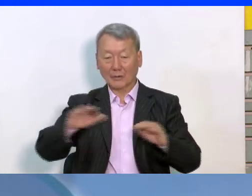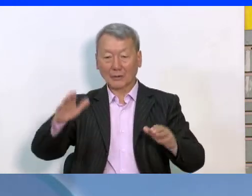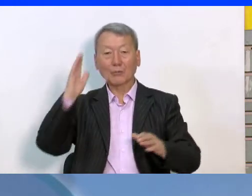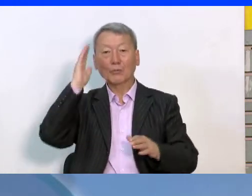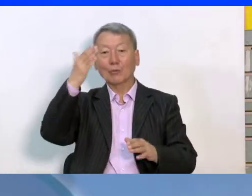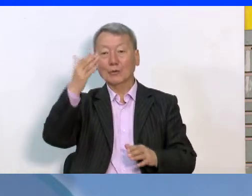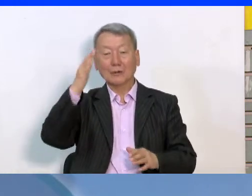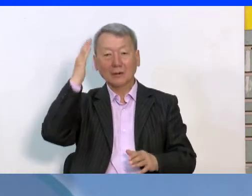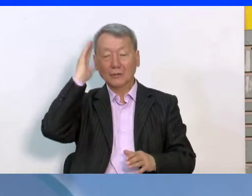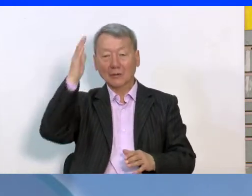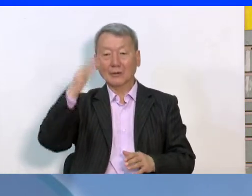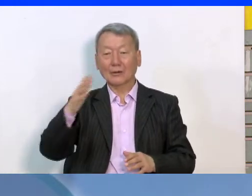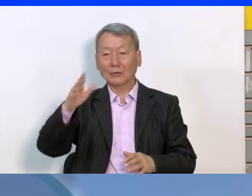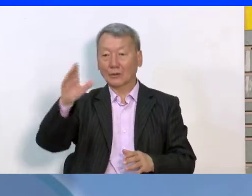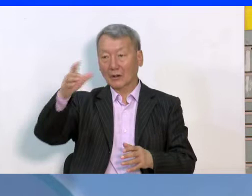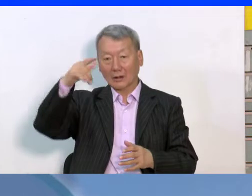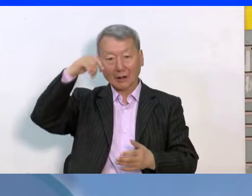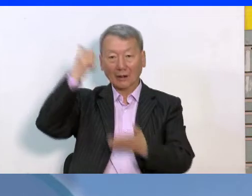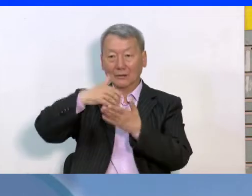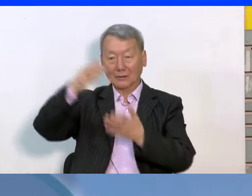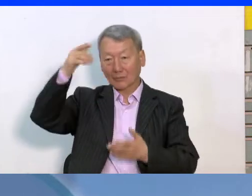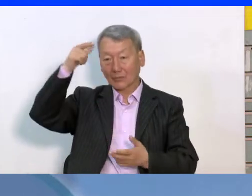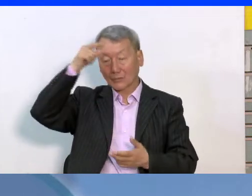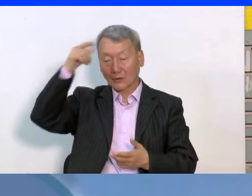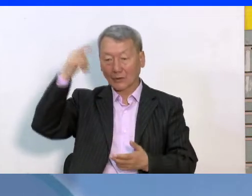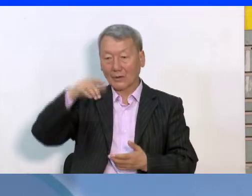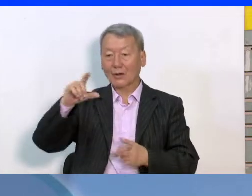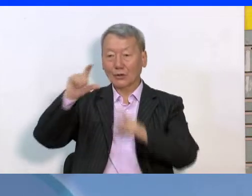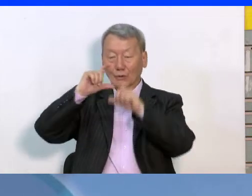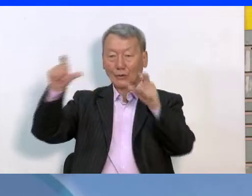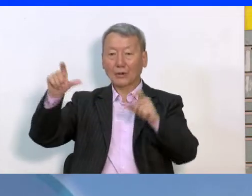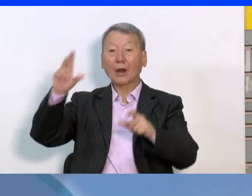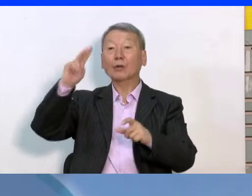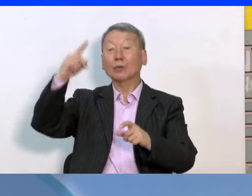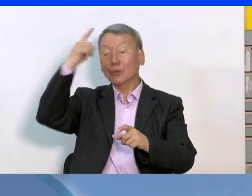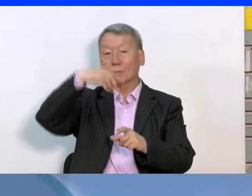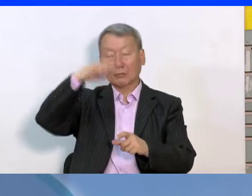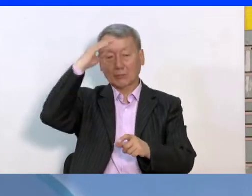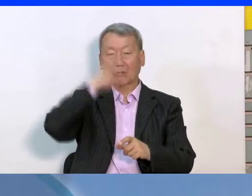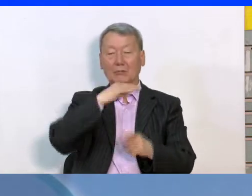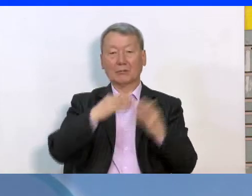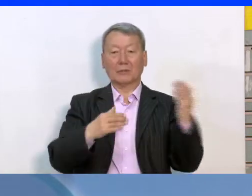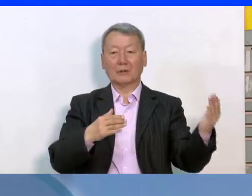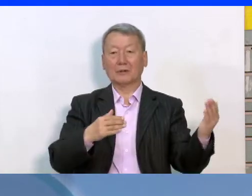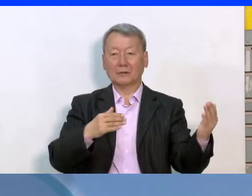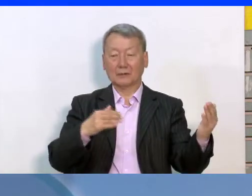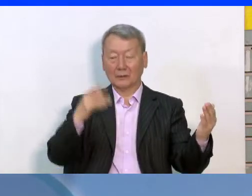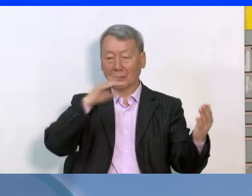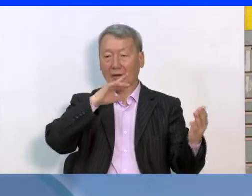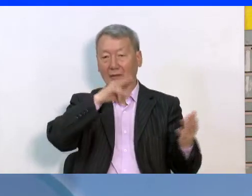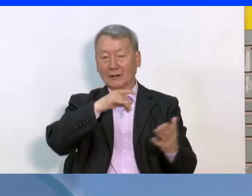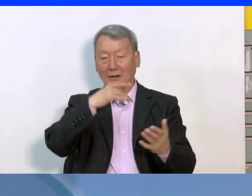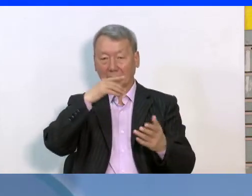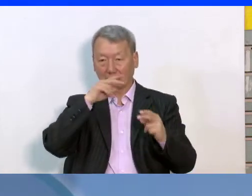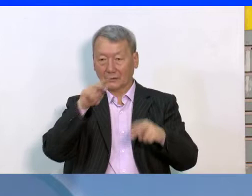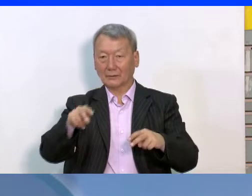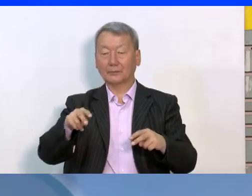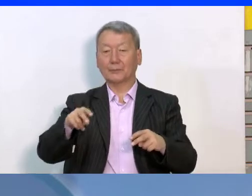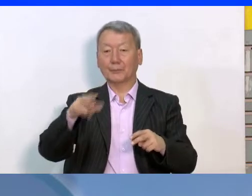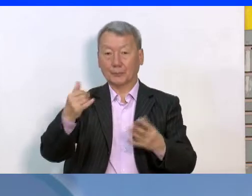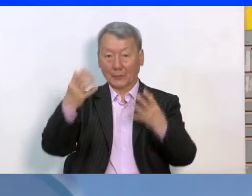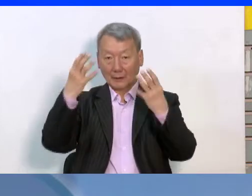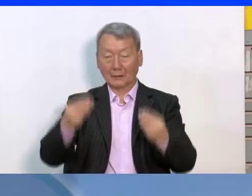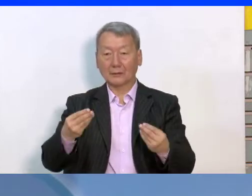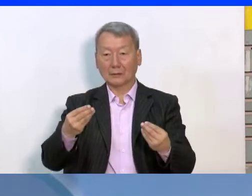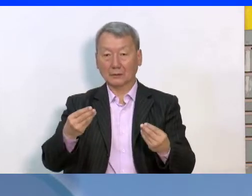келечеги билим алуусуна мектеп мугалими эле жооп бербейт, ата эне да жооп берет деп буга чейин айтып келгенбиз. Ушул бүгүнкү